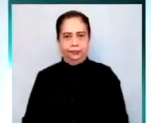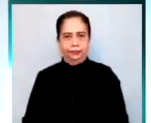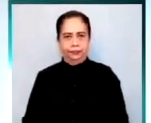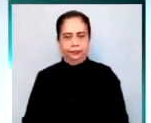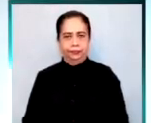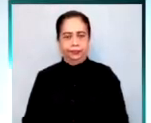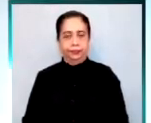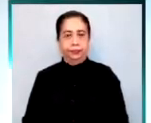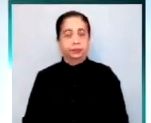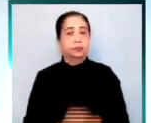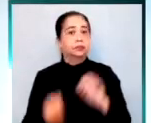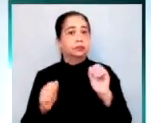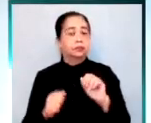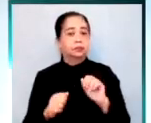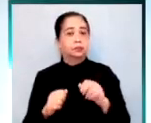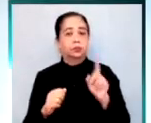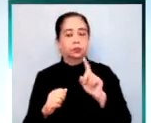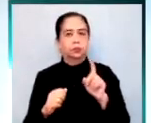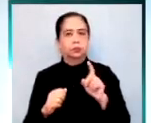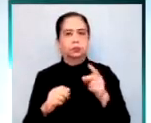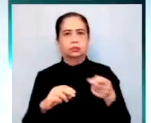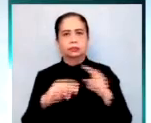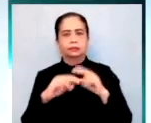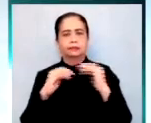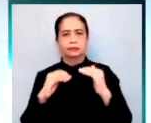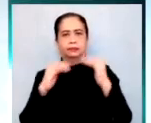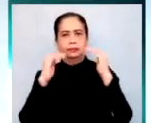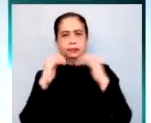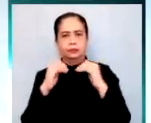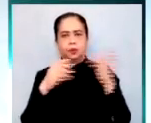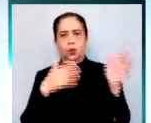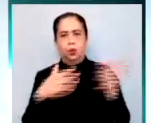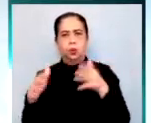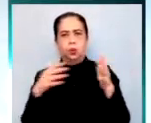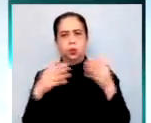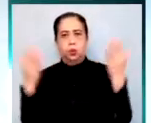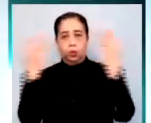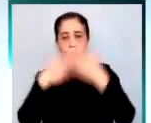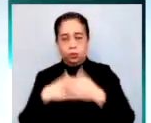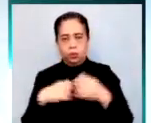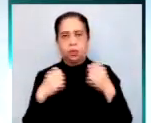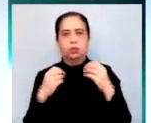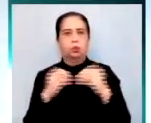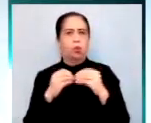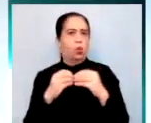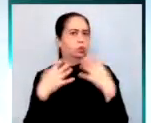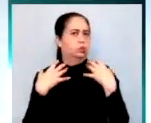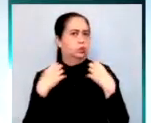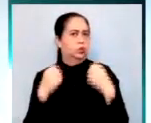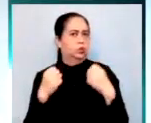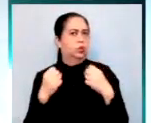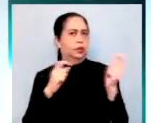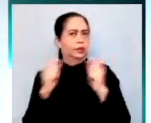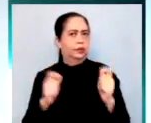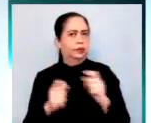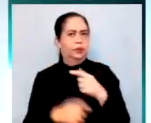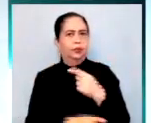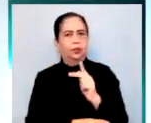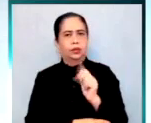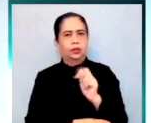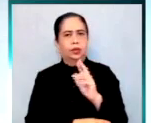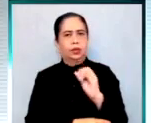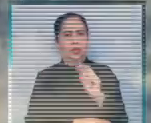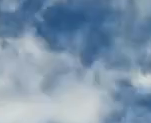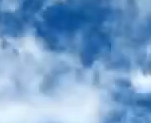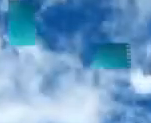Posible magtaas ng tropical cyclone wind signals ngayong gabi. Lalo pa kasing lumakas ang bagyong Carding habang kumikilos pa